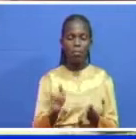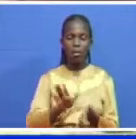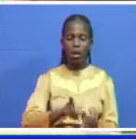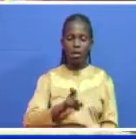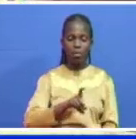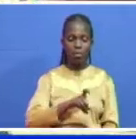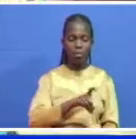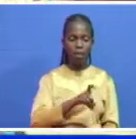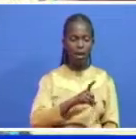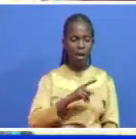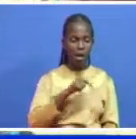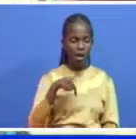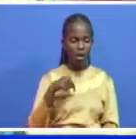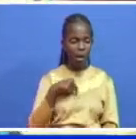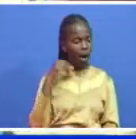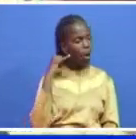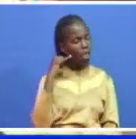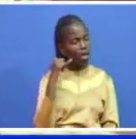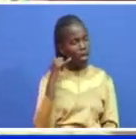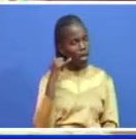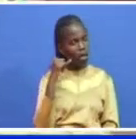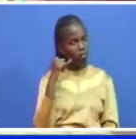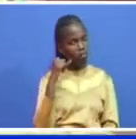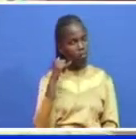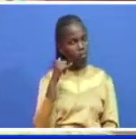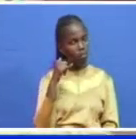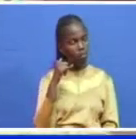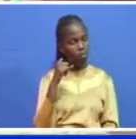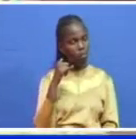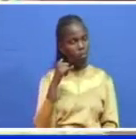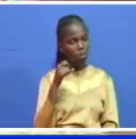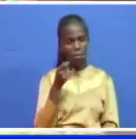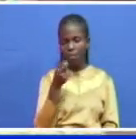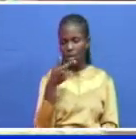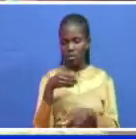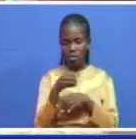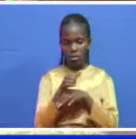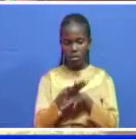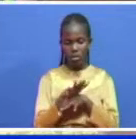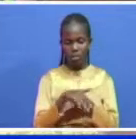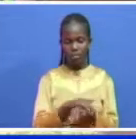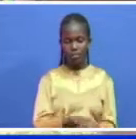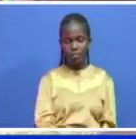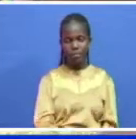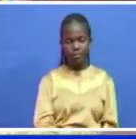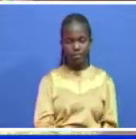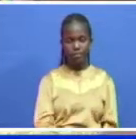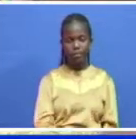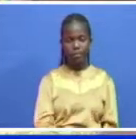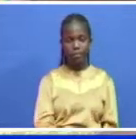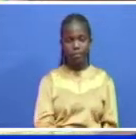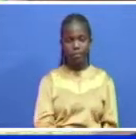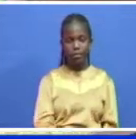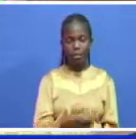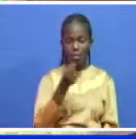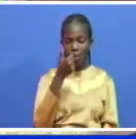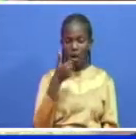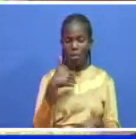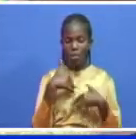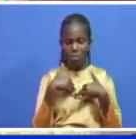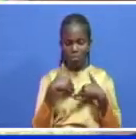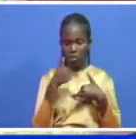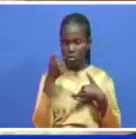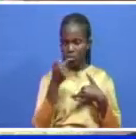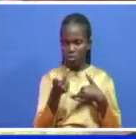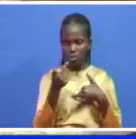kakino, tuku niesimu, nikanatu tumane ndawa, ndawa siipo, nitu nengedwa ndawa ni national government. Ndawa siipo kwa